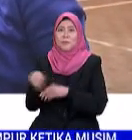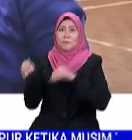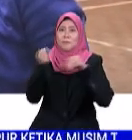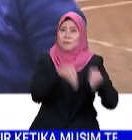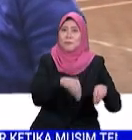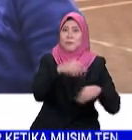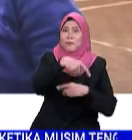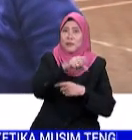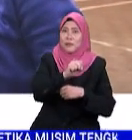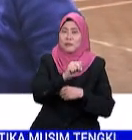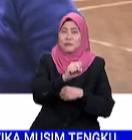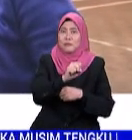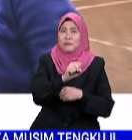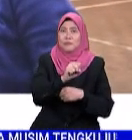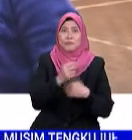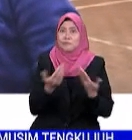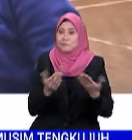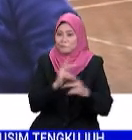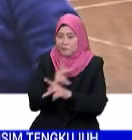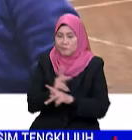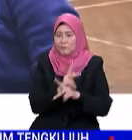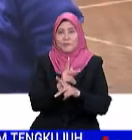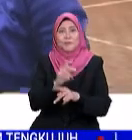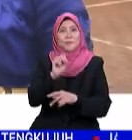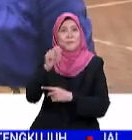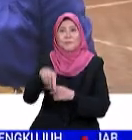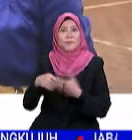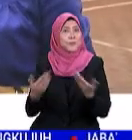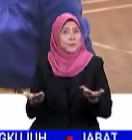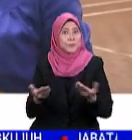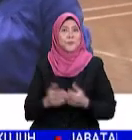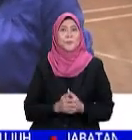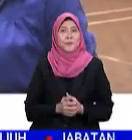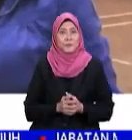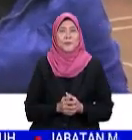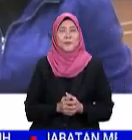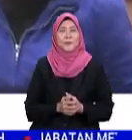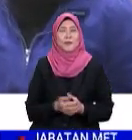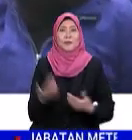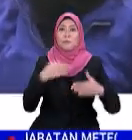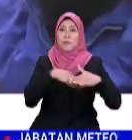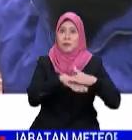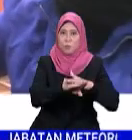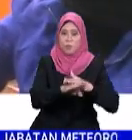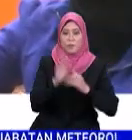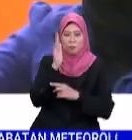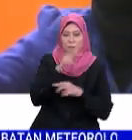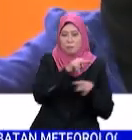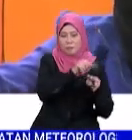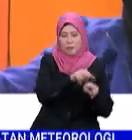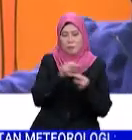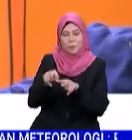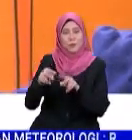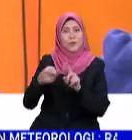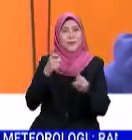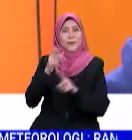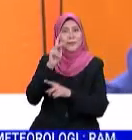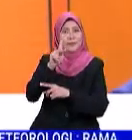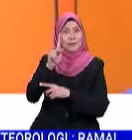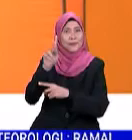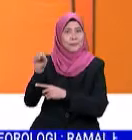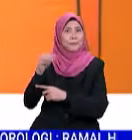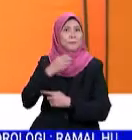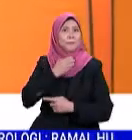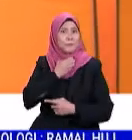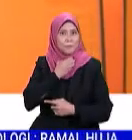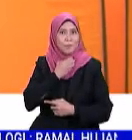yang terjejas ke pusat pemindahan sementara ini bagaimana? Kemasukan akan dipantau oleh Pejabat Kesihatan Daerah Hilir